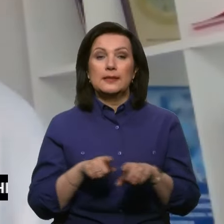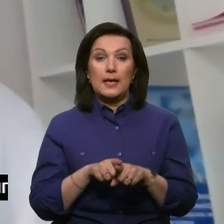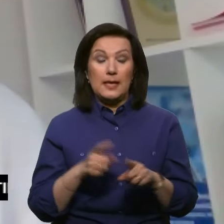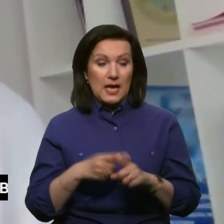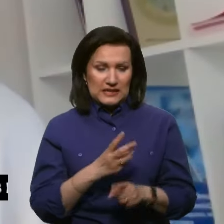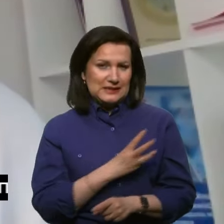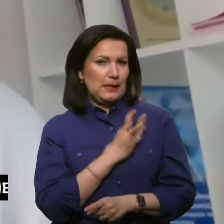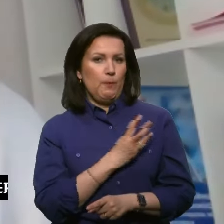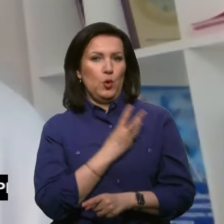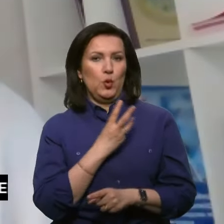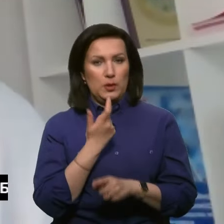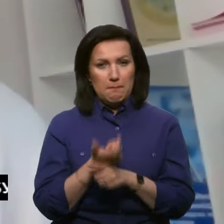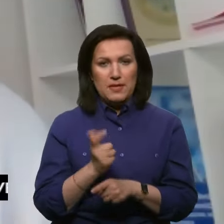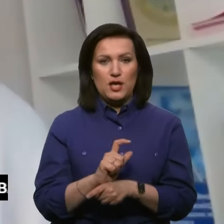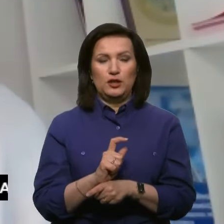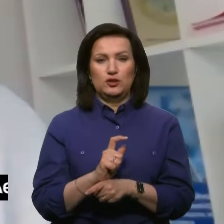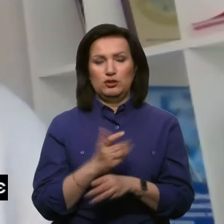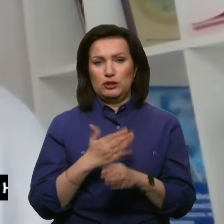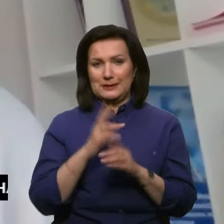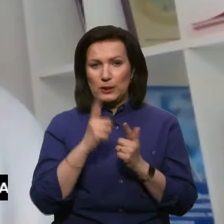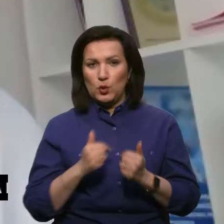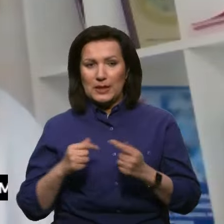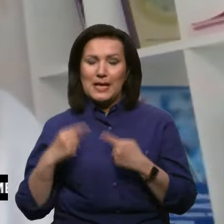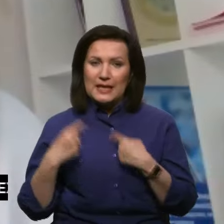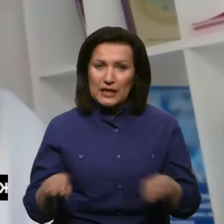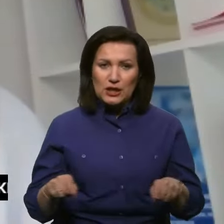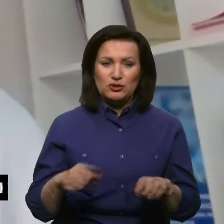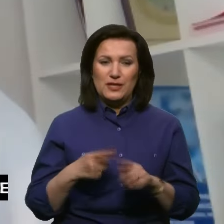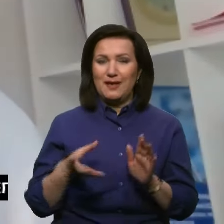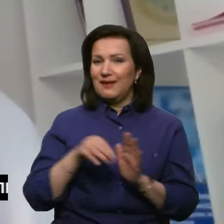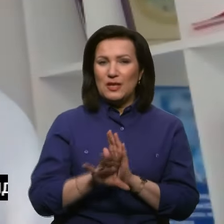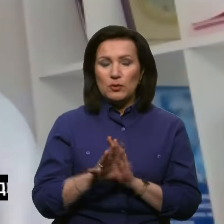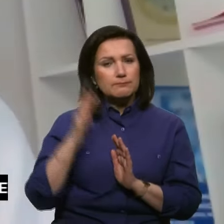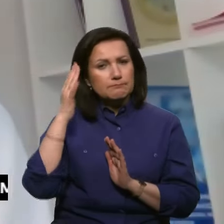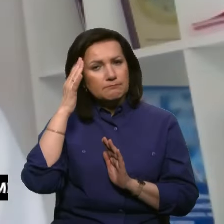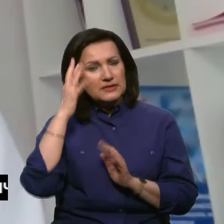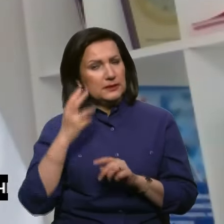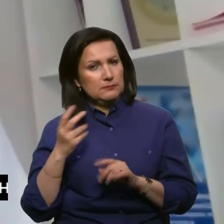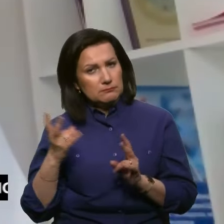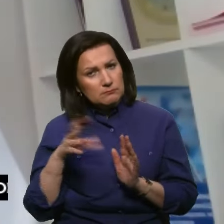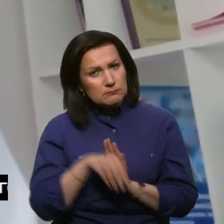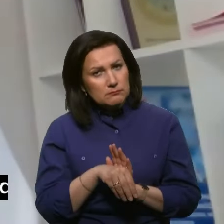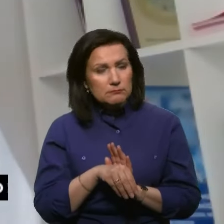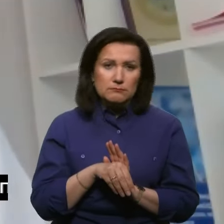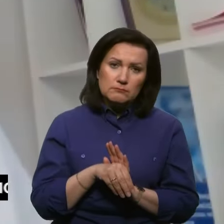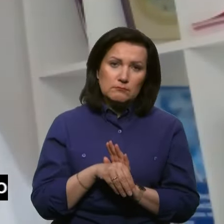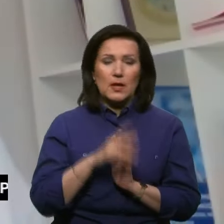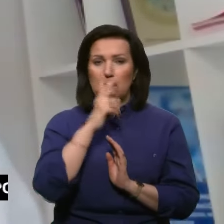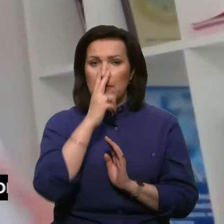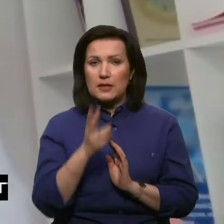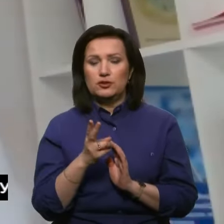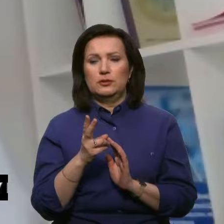яке стимулює там все більшу частину країн, інших, які не доєдналися, розмірковувати над цим,